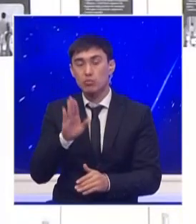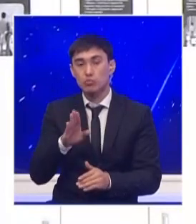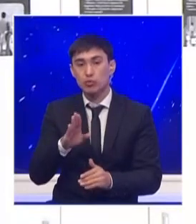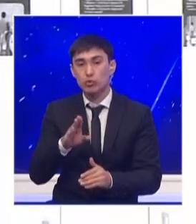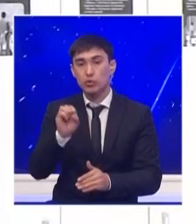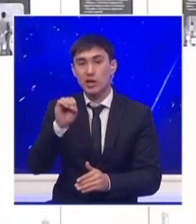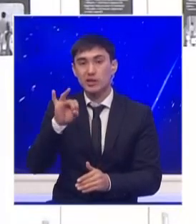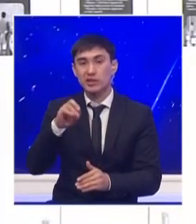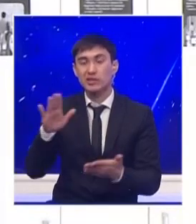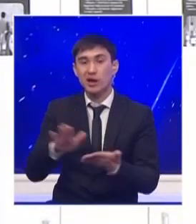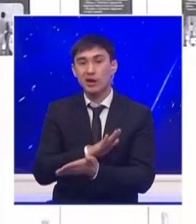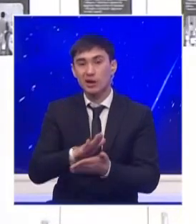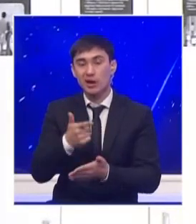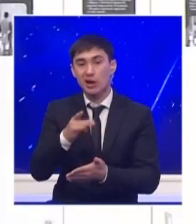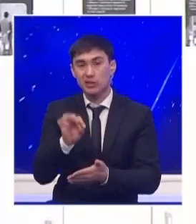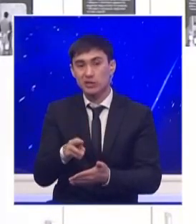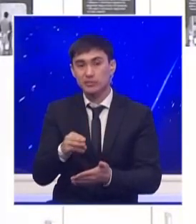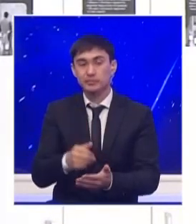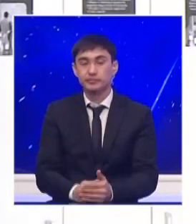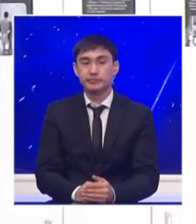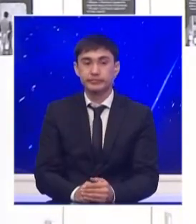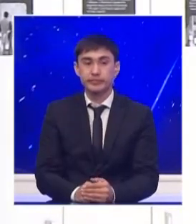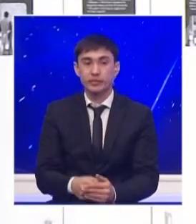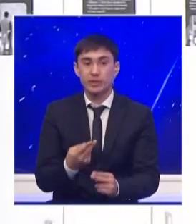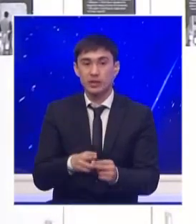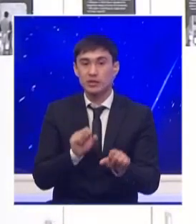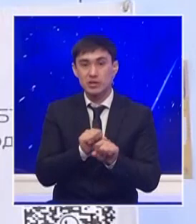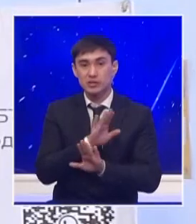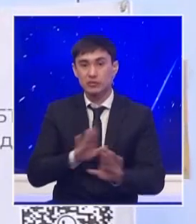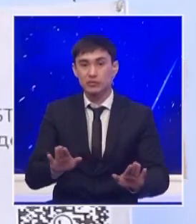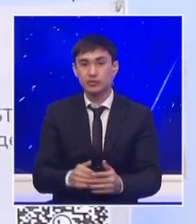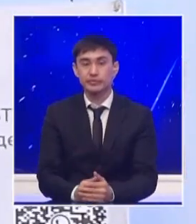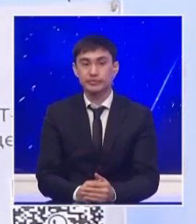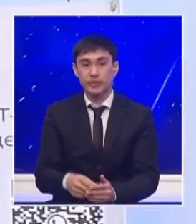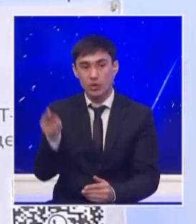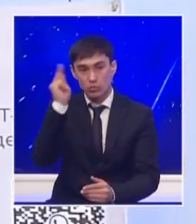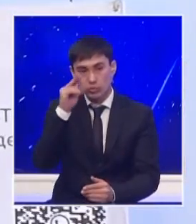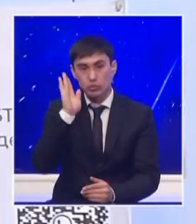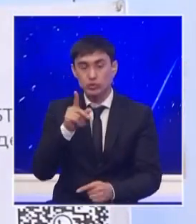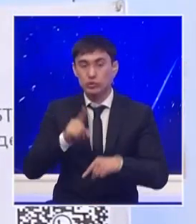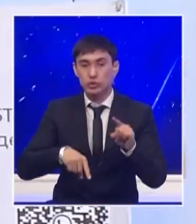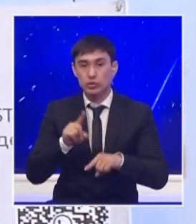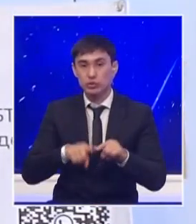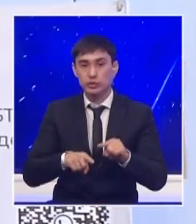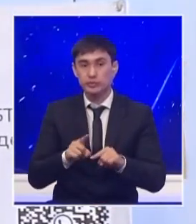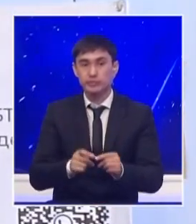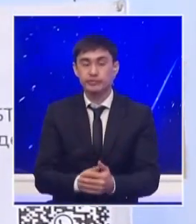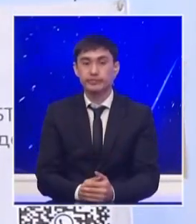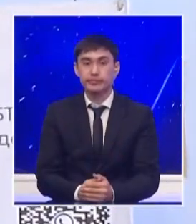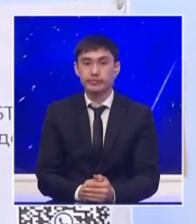сдавать Enter на грант на этом не останавливаюсь я буду учиться на родине